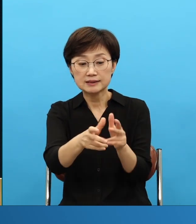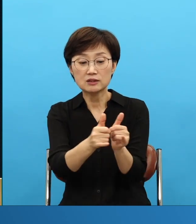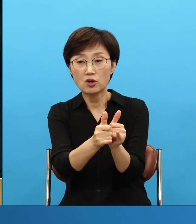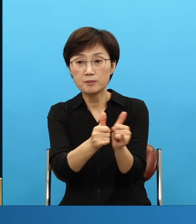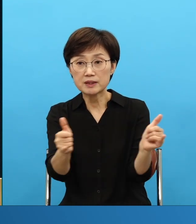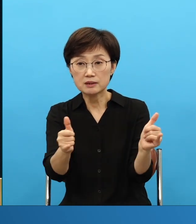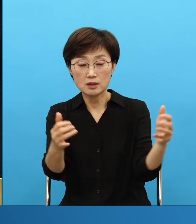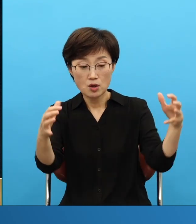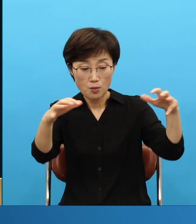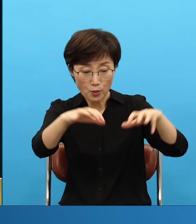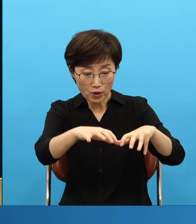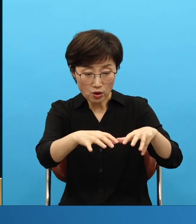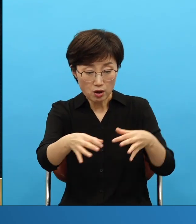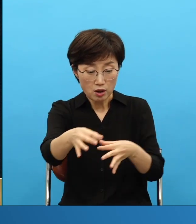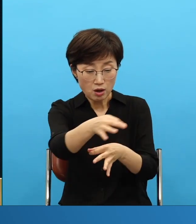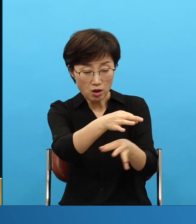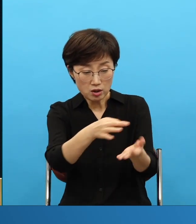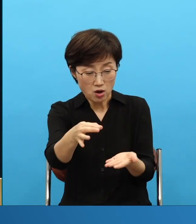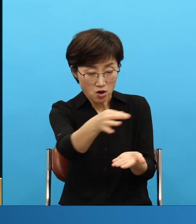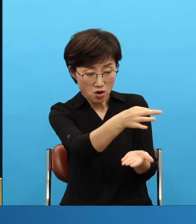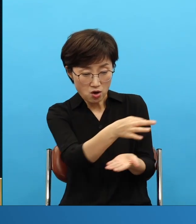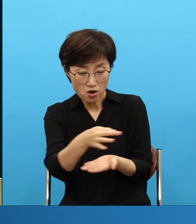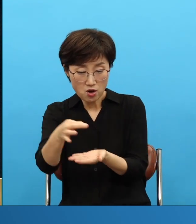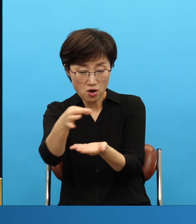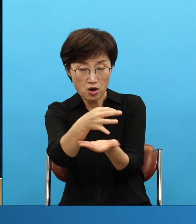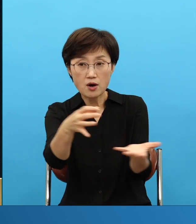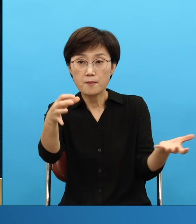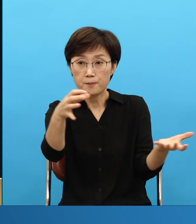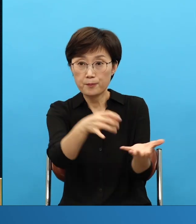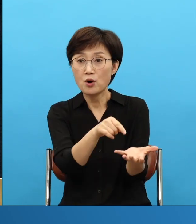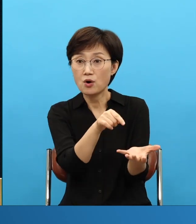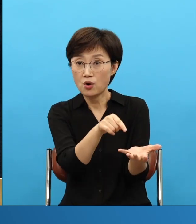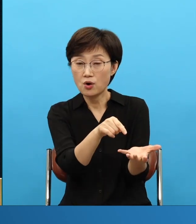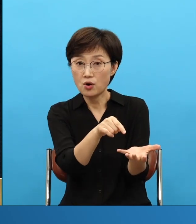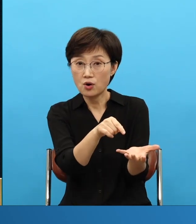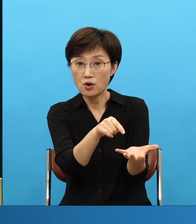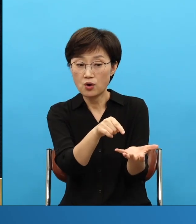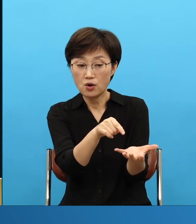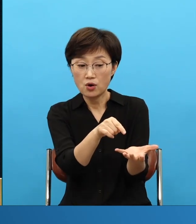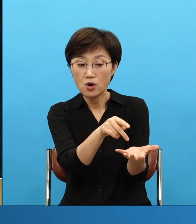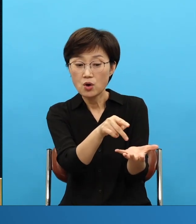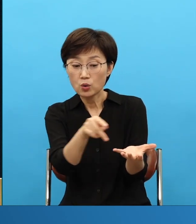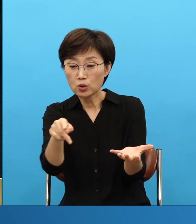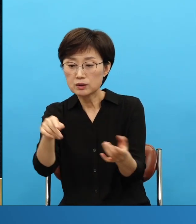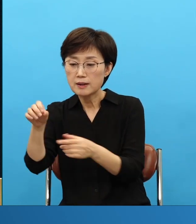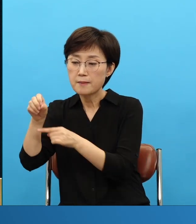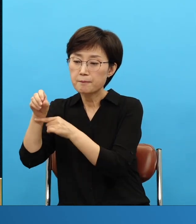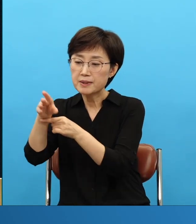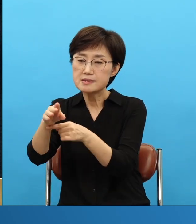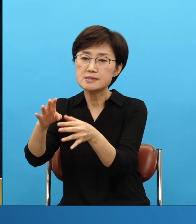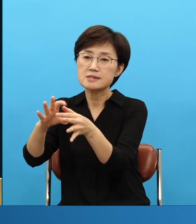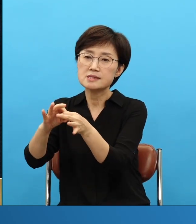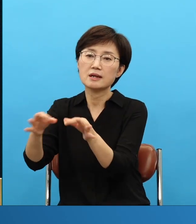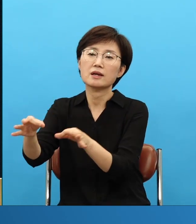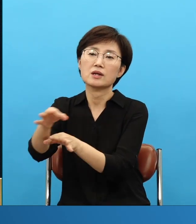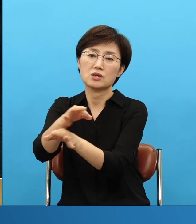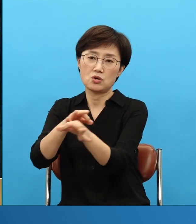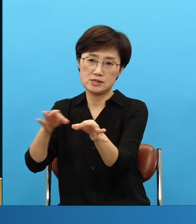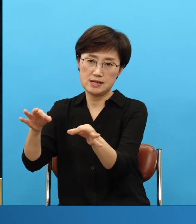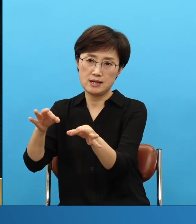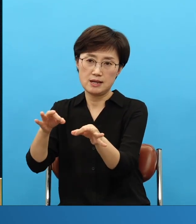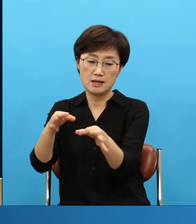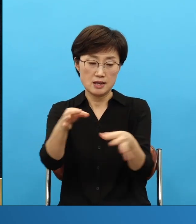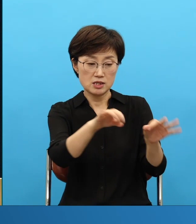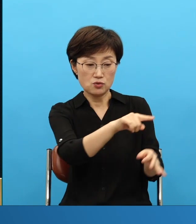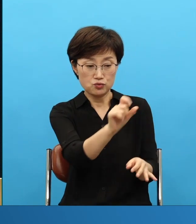from 15 nations gathered and gave their offering. 이게 빛의 경제입니다. This is the economy of 세계를 light. 바꿔놨습니다. And